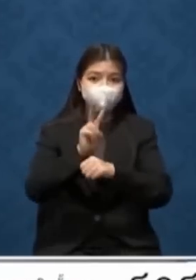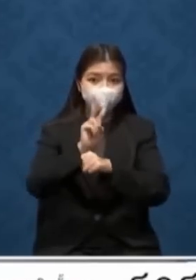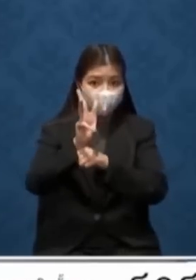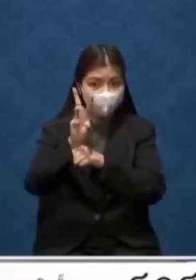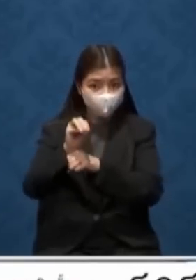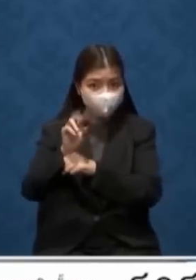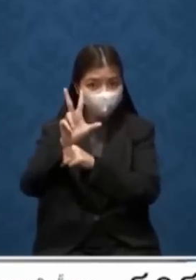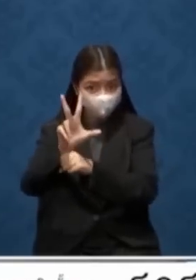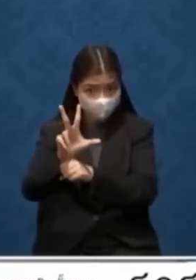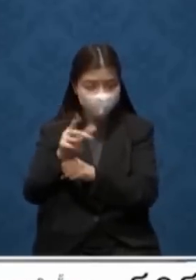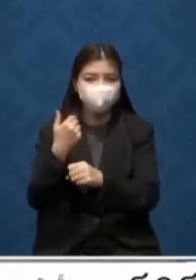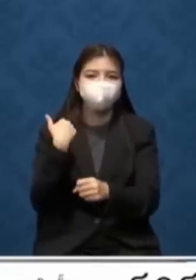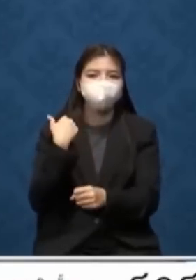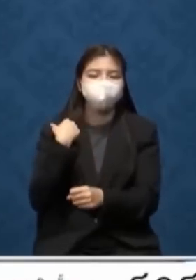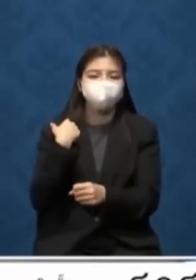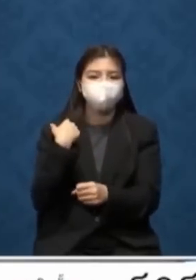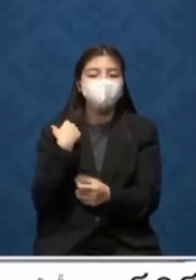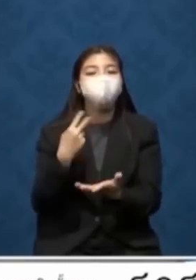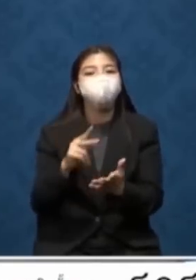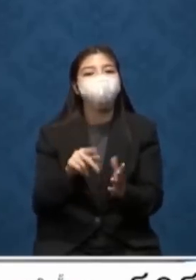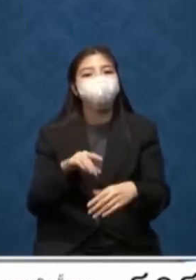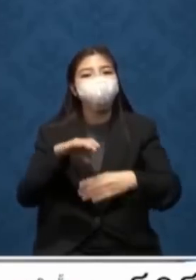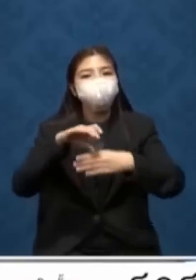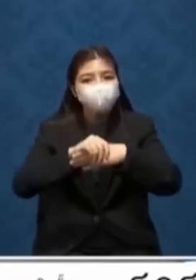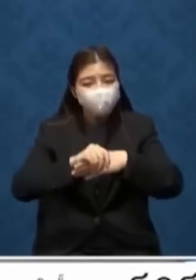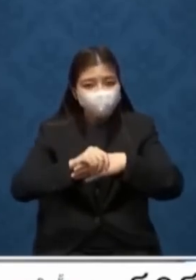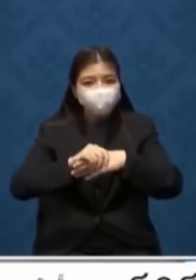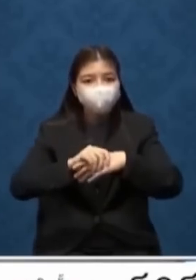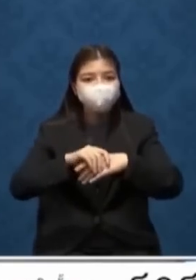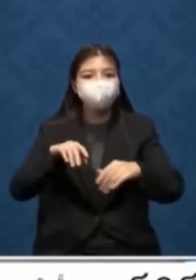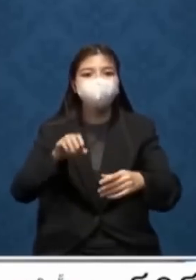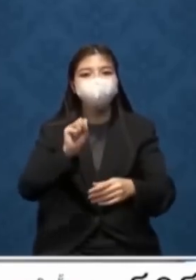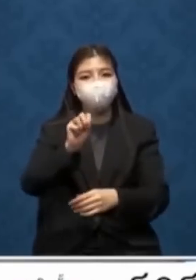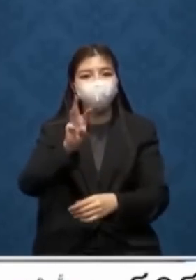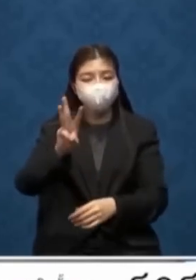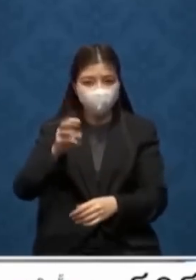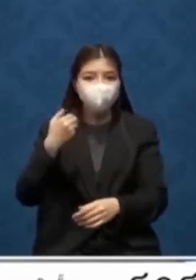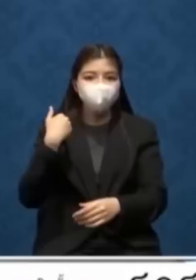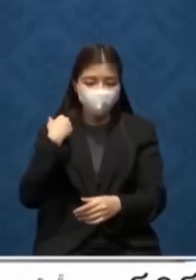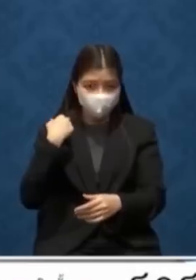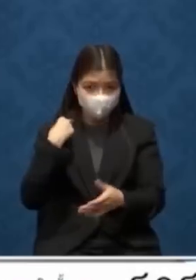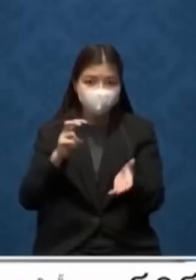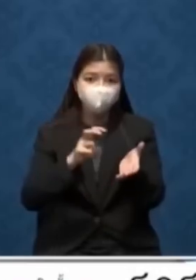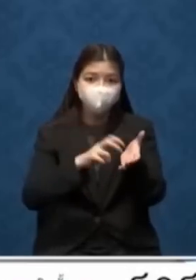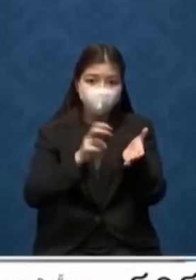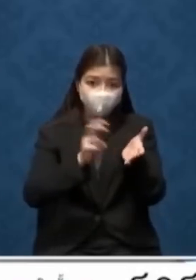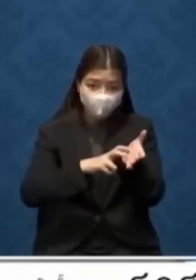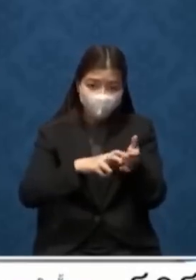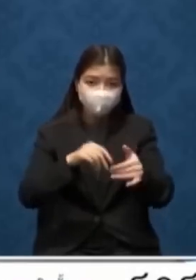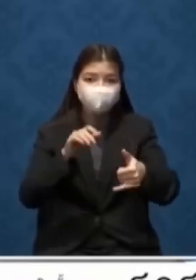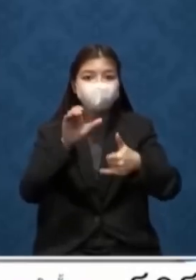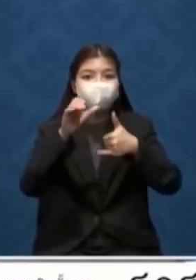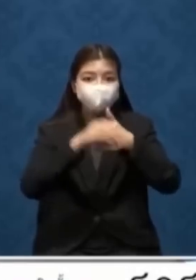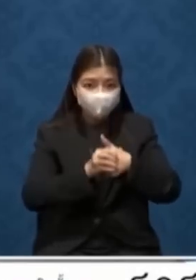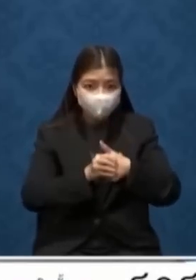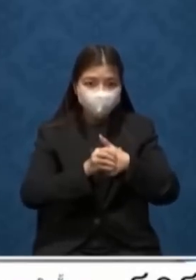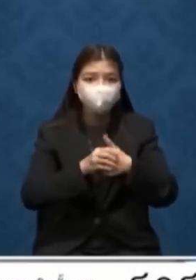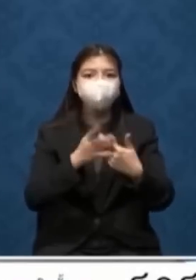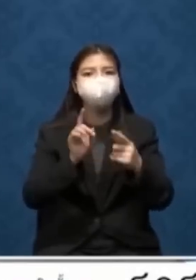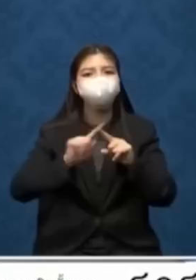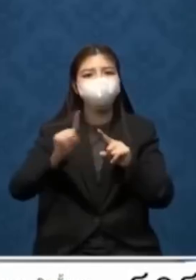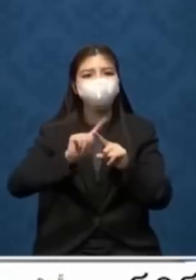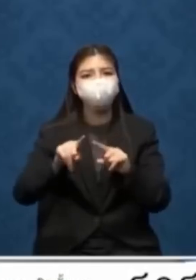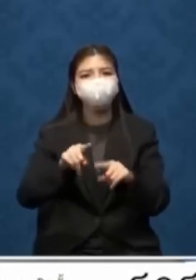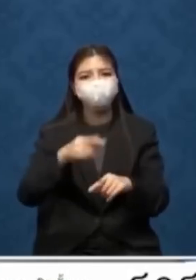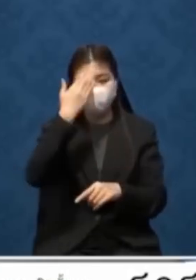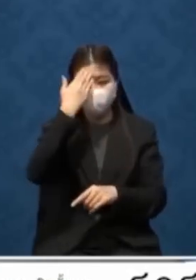วในความเป็นจริงมีการออกหมายจับแล้วนะครับออกหมายจับสวคนนี้แล้วแต่ตอนแรกศาลเขาไม่รู้ว่าเป็นบุคคลสำคัญเพราะเป็นสว